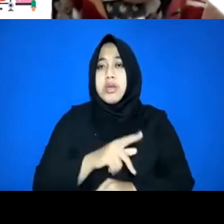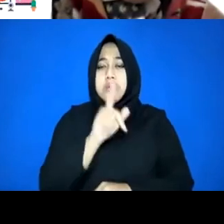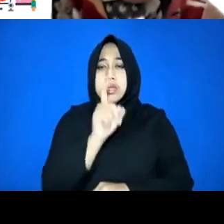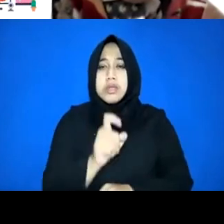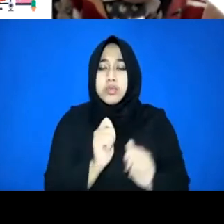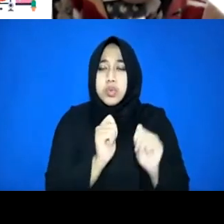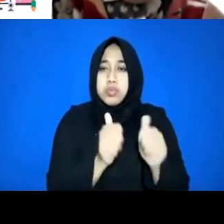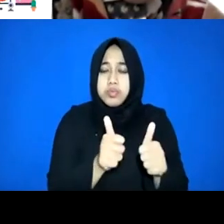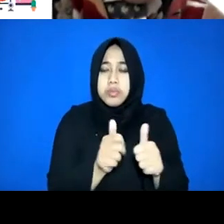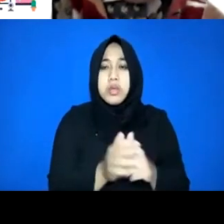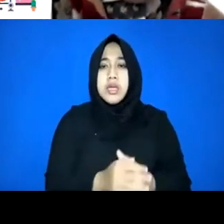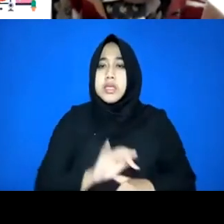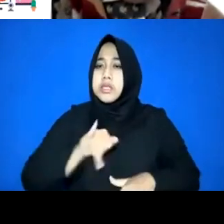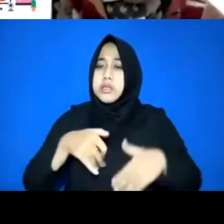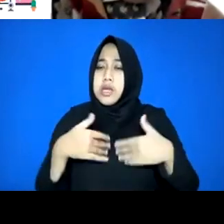sehingga apa?